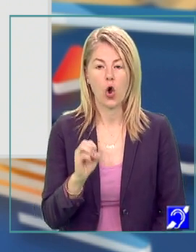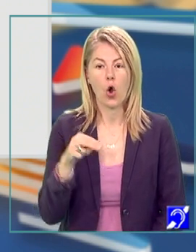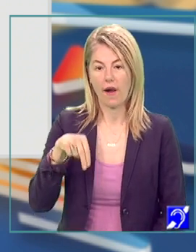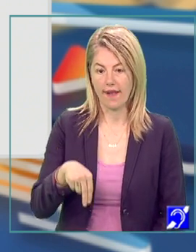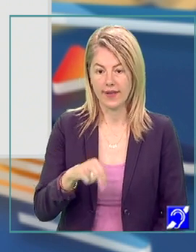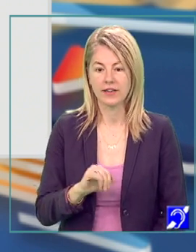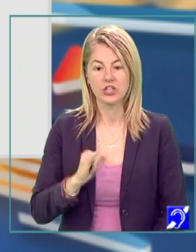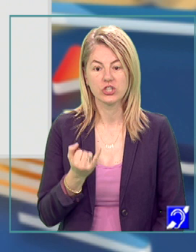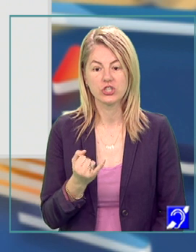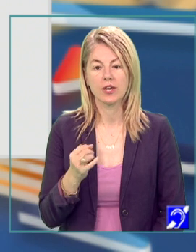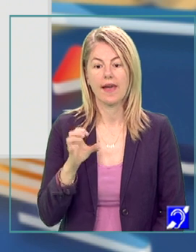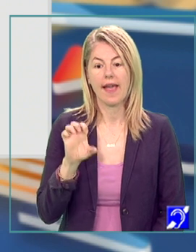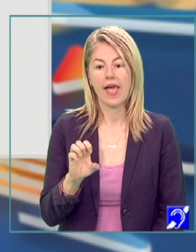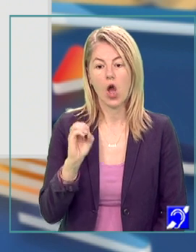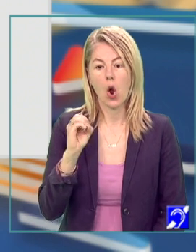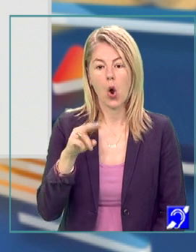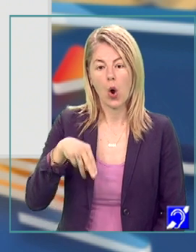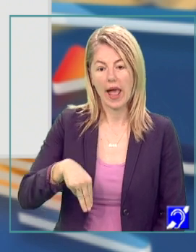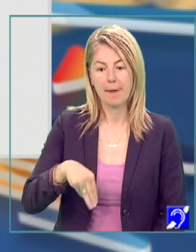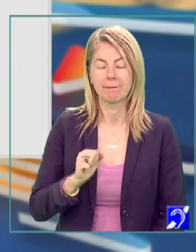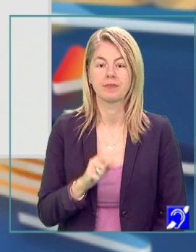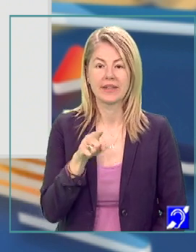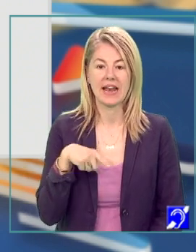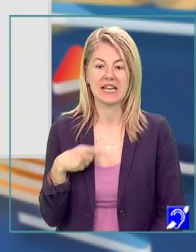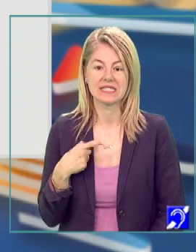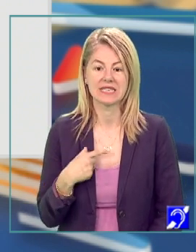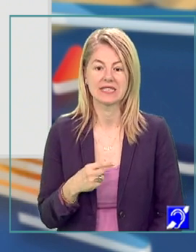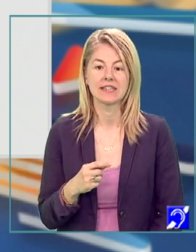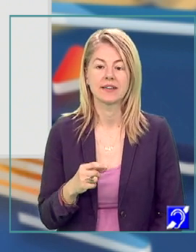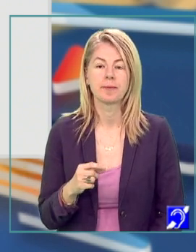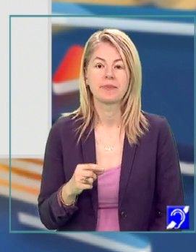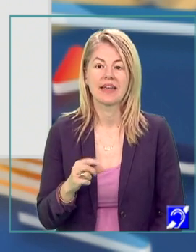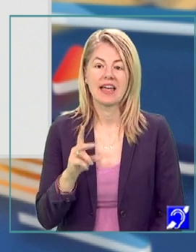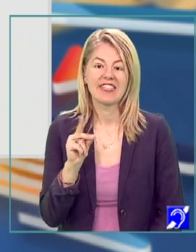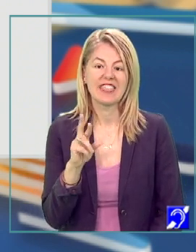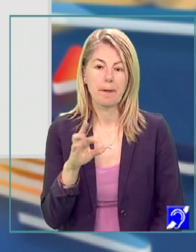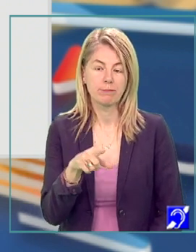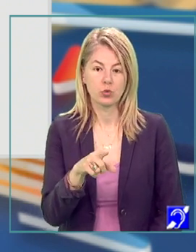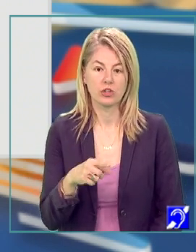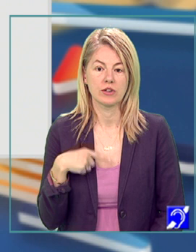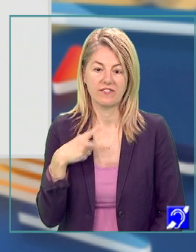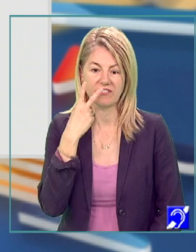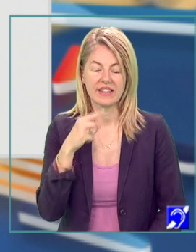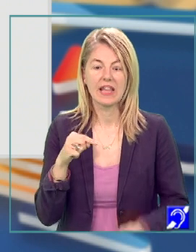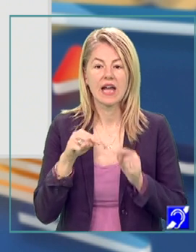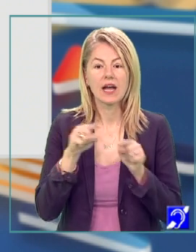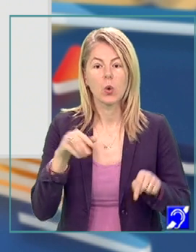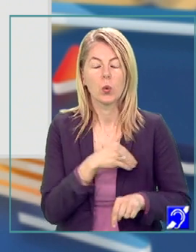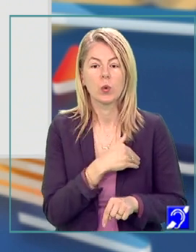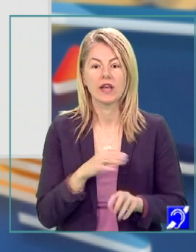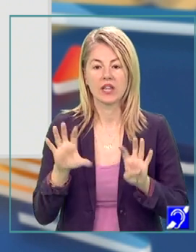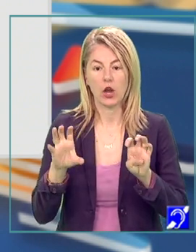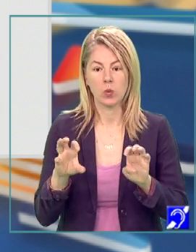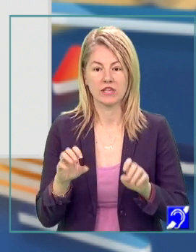FON și EOM. Ele sunt triunghiuri dreptunghice din ipoteză și